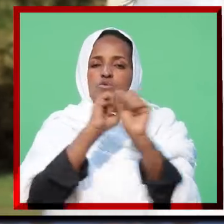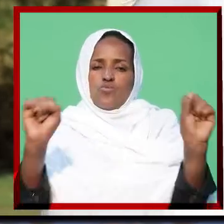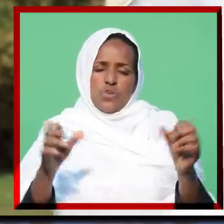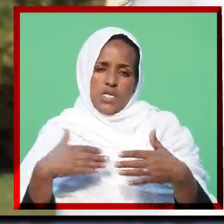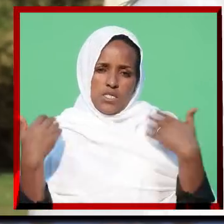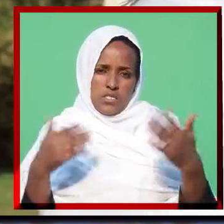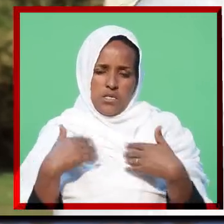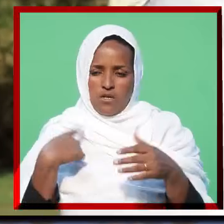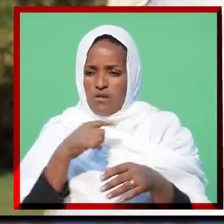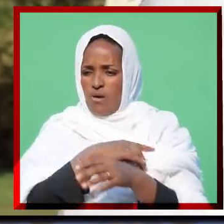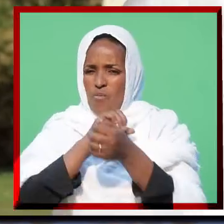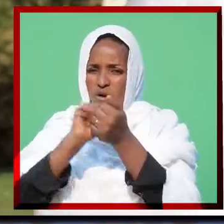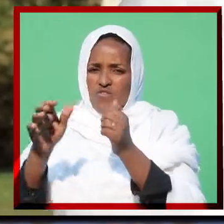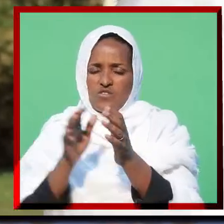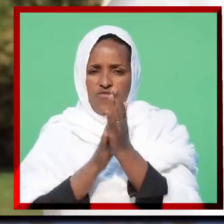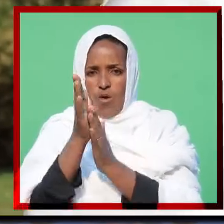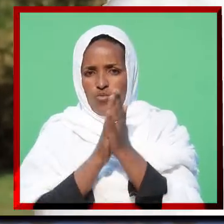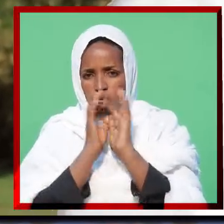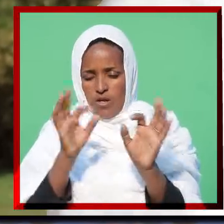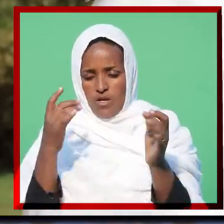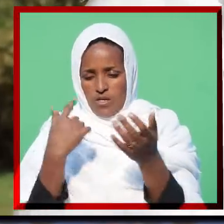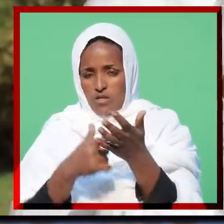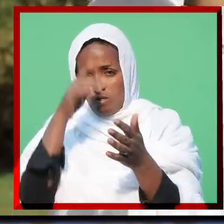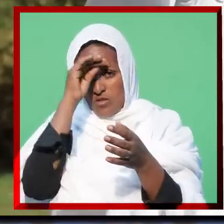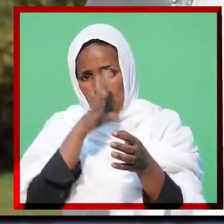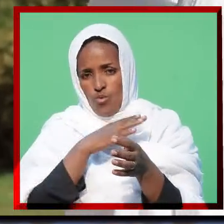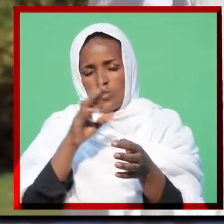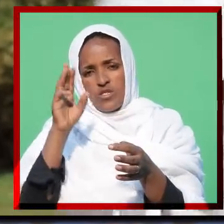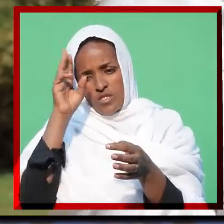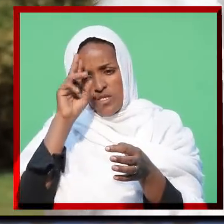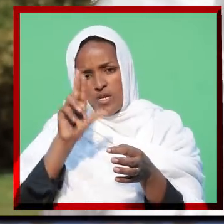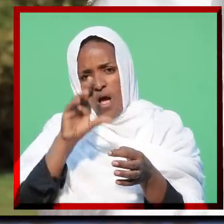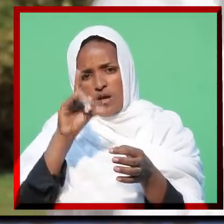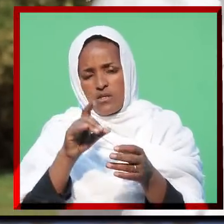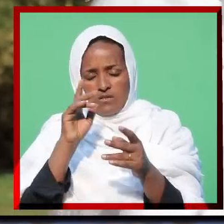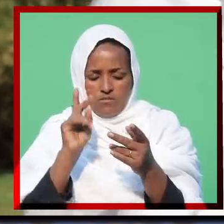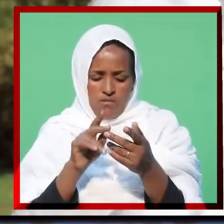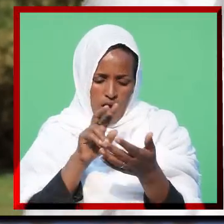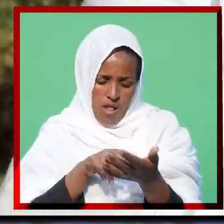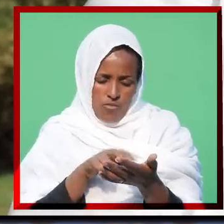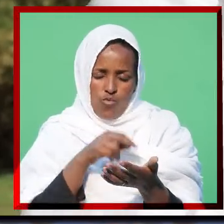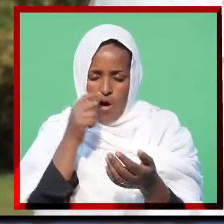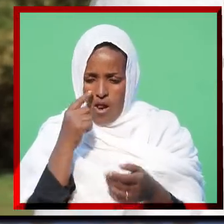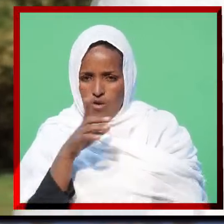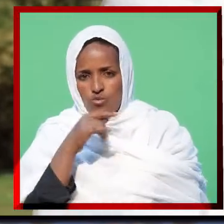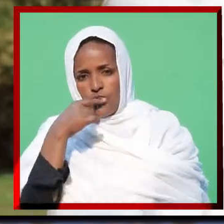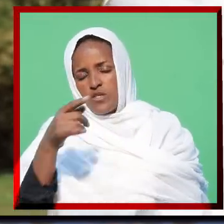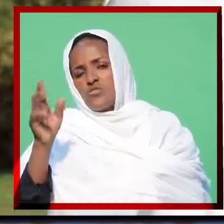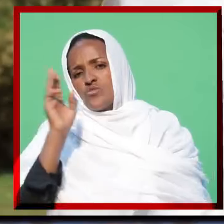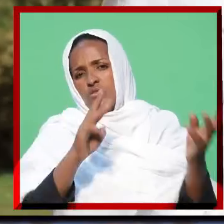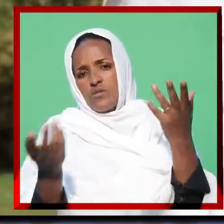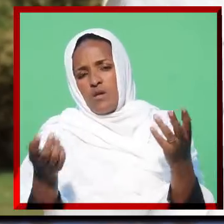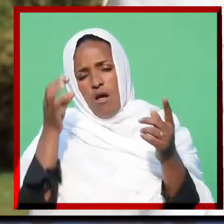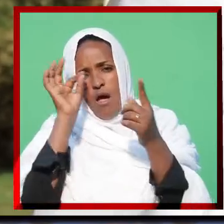እንደነሱ የማፍረስ ፍላጎት የለን። አሁን እኔ እነዚህ ሰዎች ሲራክን ጨርሰው አላነበቡትም ሌሎችን ጥቅሶች አላዩትም ለማለት